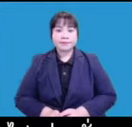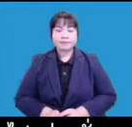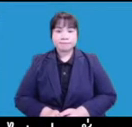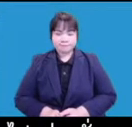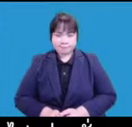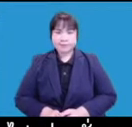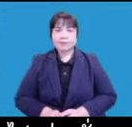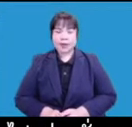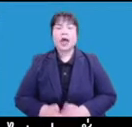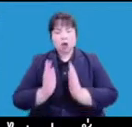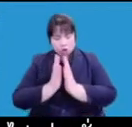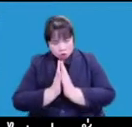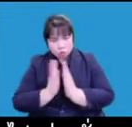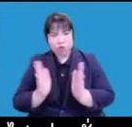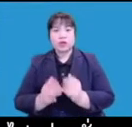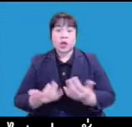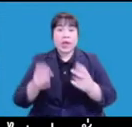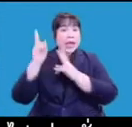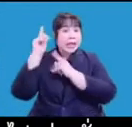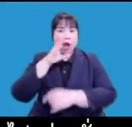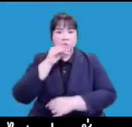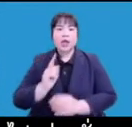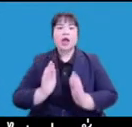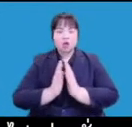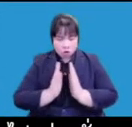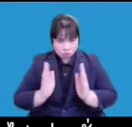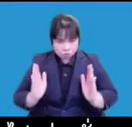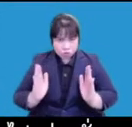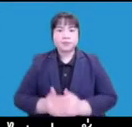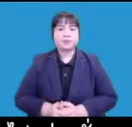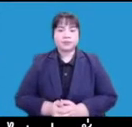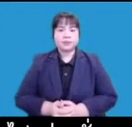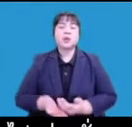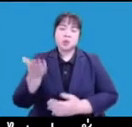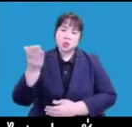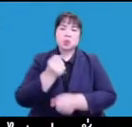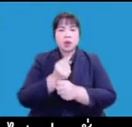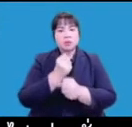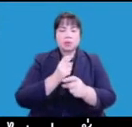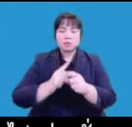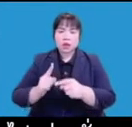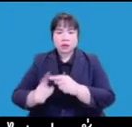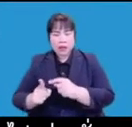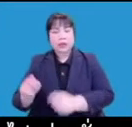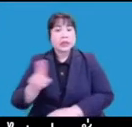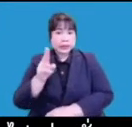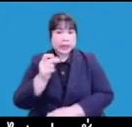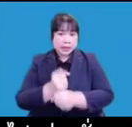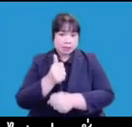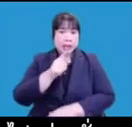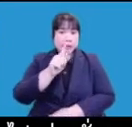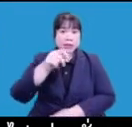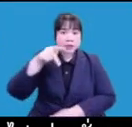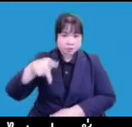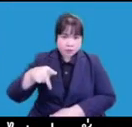ขอบคุณด้วยวันจันทร์ครับเราได้ทราบมุมมองของสภาพัฒน์ในฐานะที่เป็นผู้ร่วมดำเนินการและใช้งานระบบทีพี